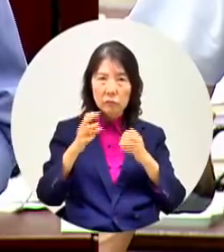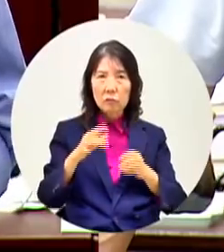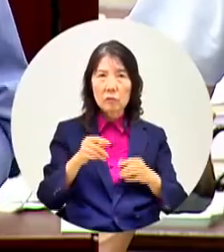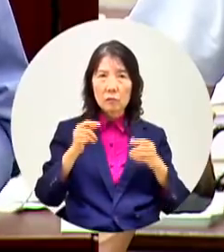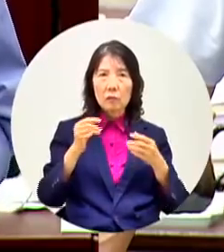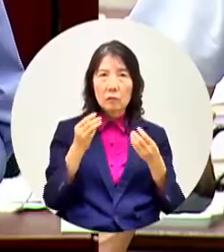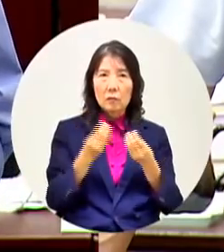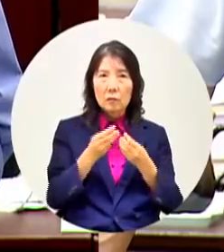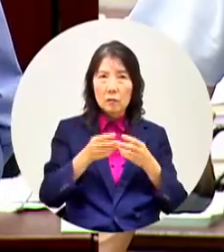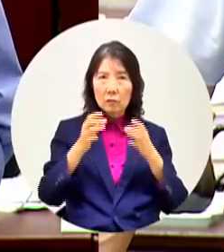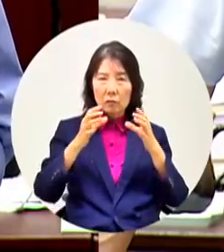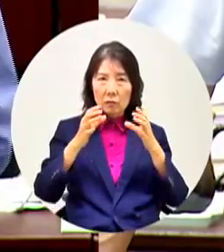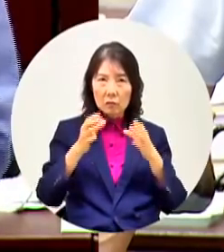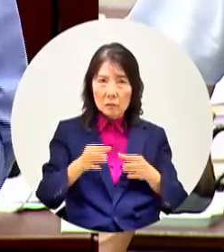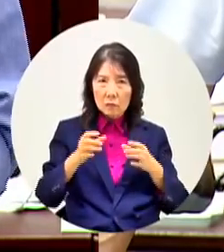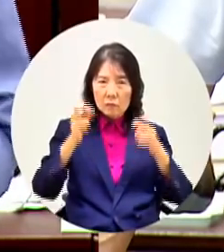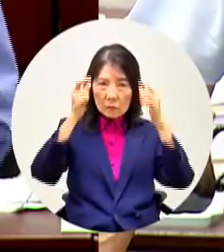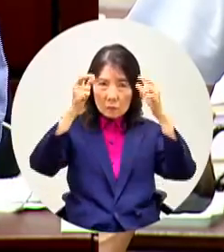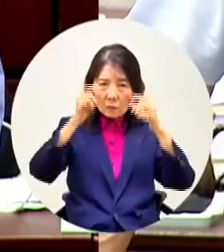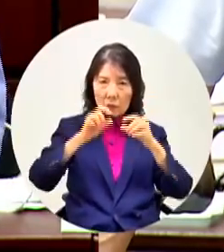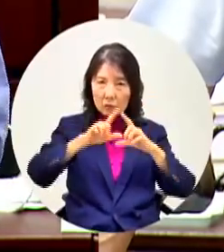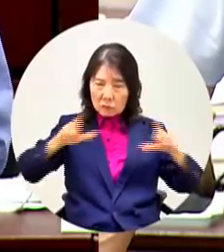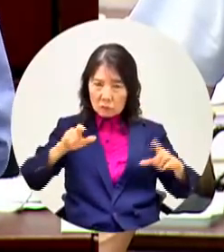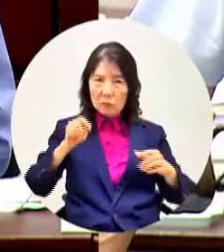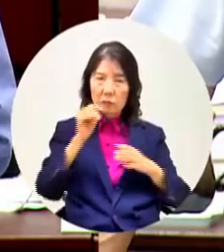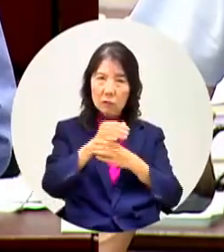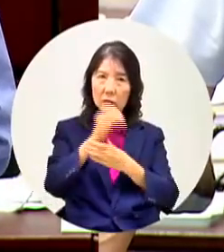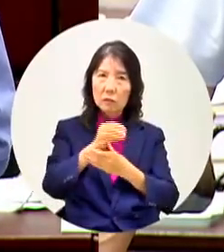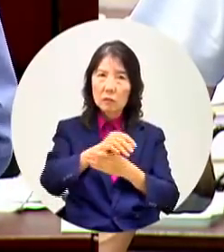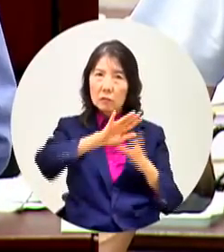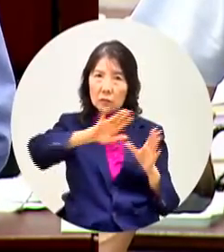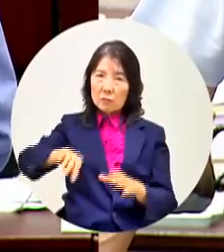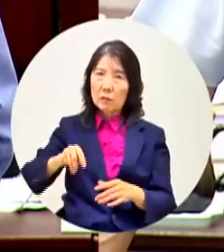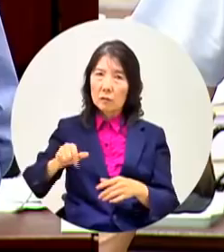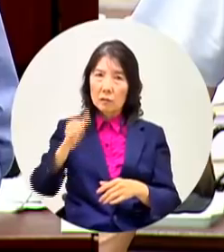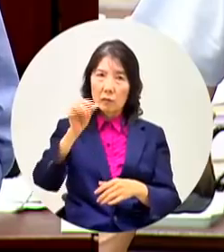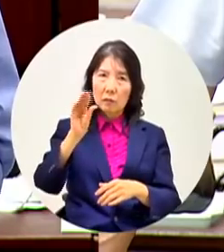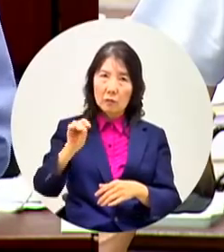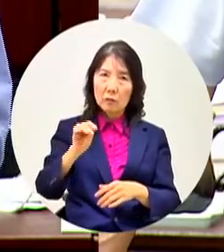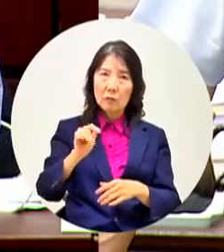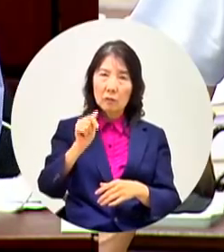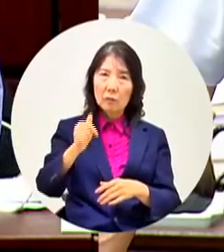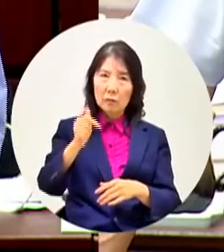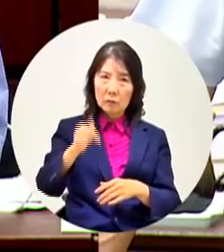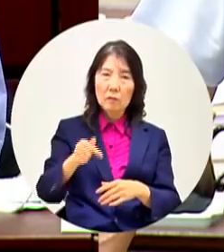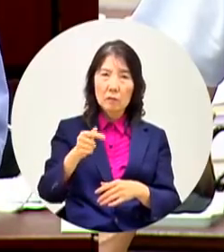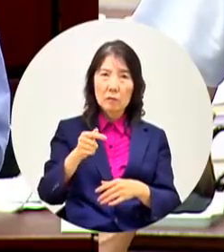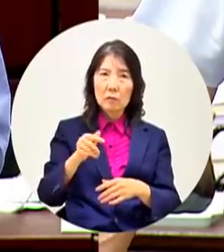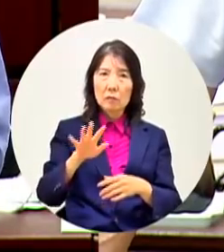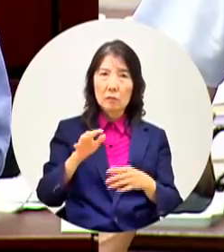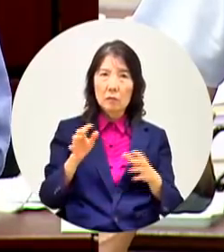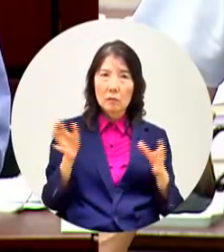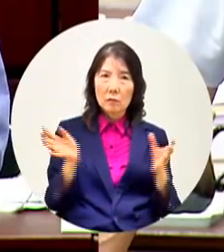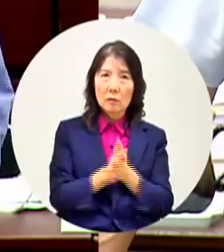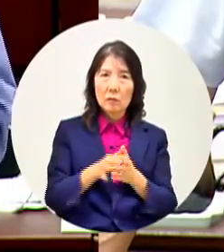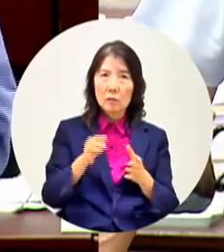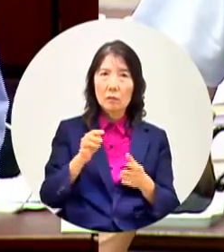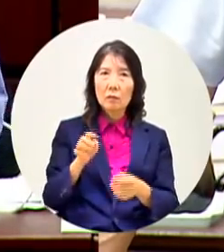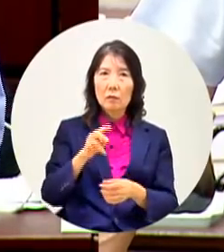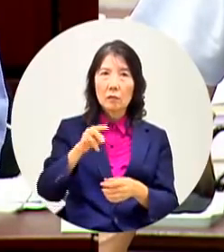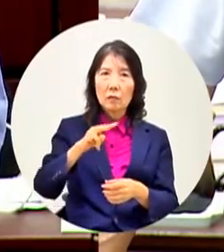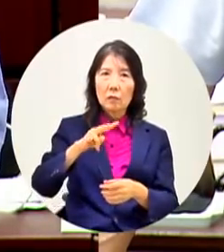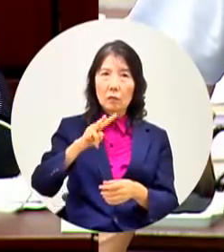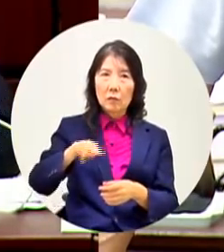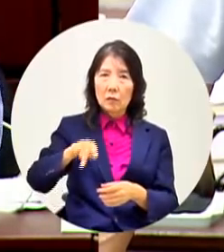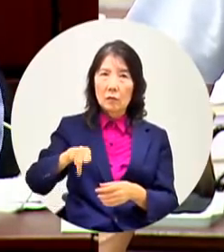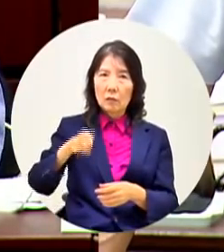雄扩大投资，另外还有500亿准备讨论，合起来就是2100亿要在高